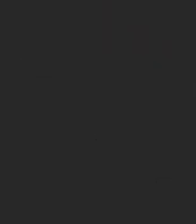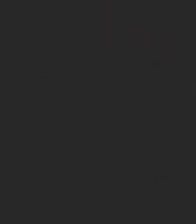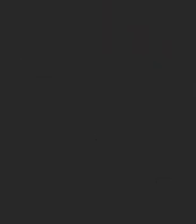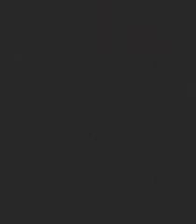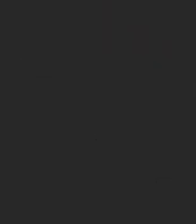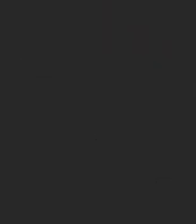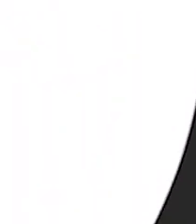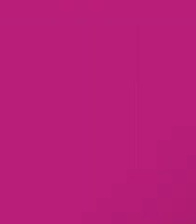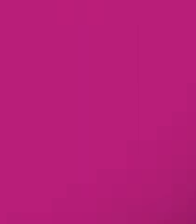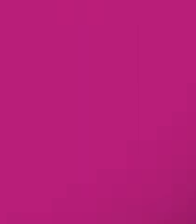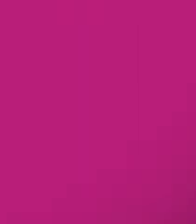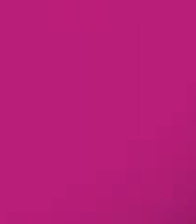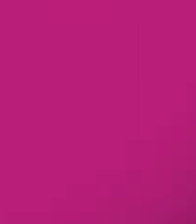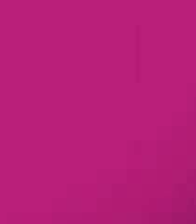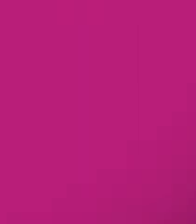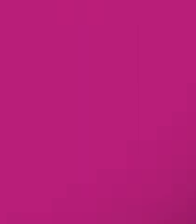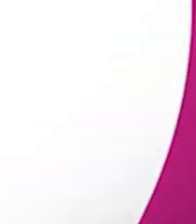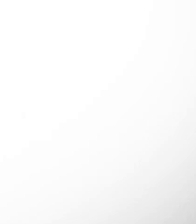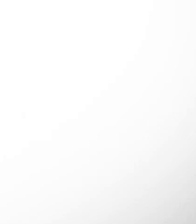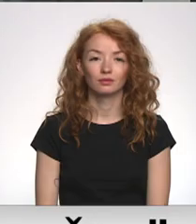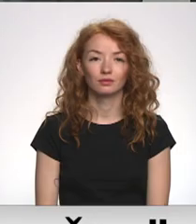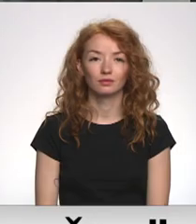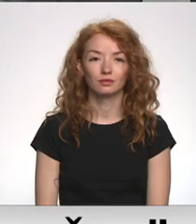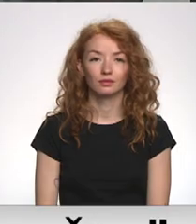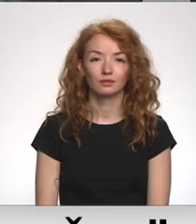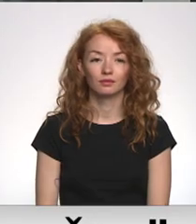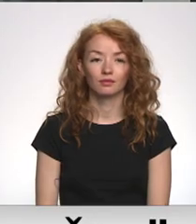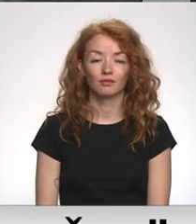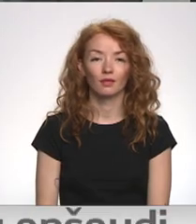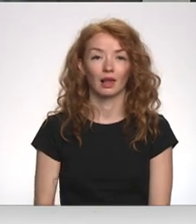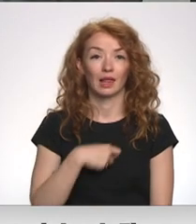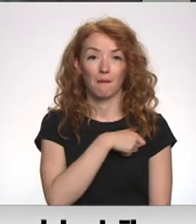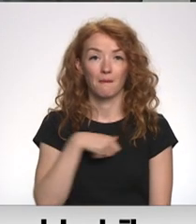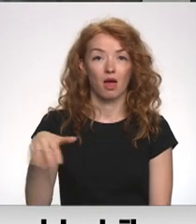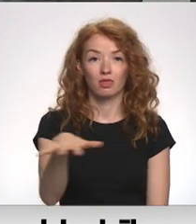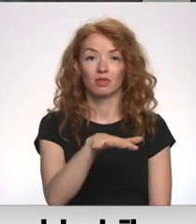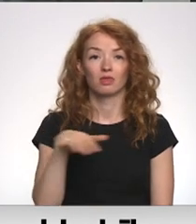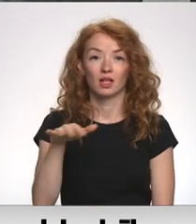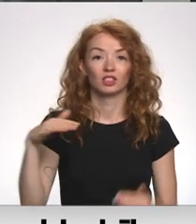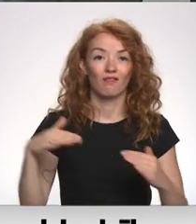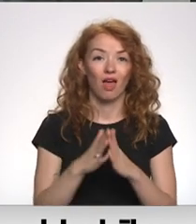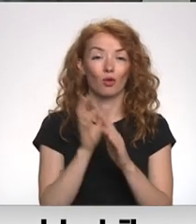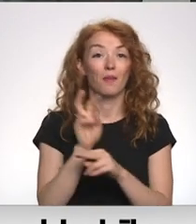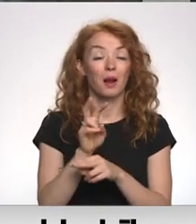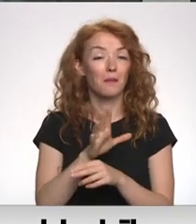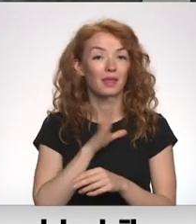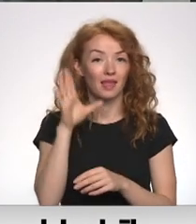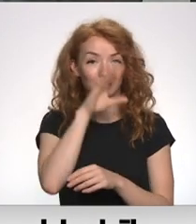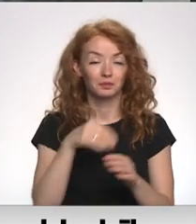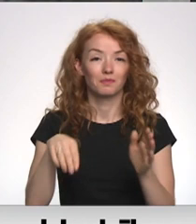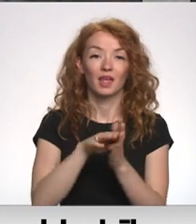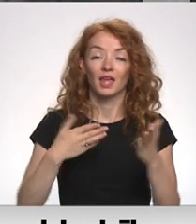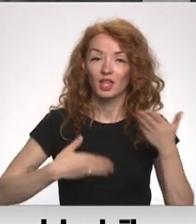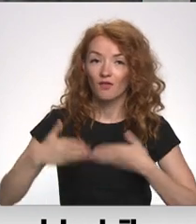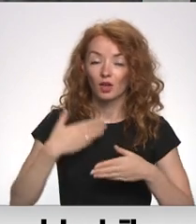Re, viss ēters ir te! Imantas apkaimes svētku apmeklētājiem vakar bija iespēja piedalīties invalīdu